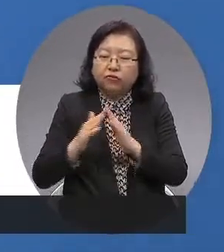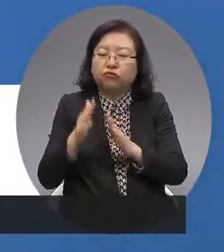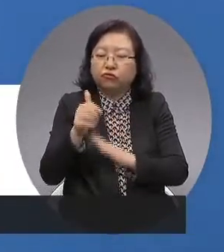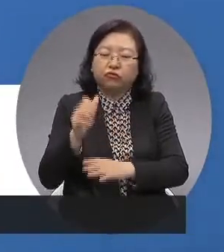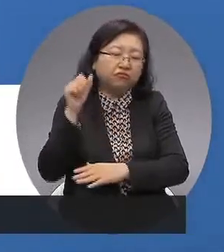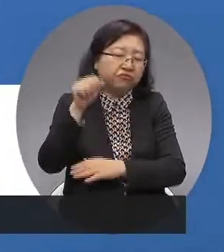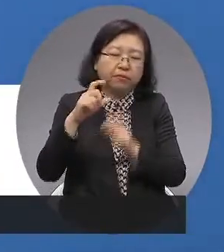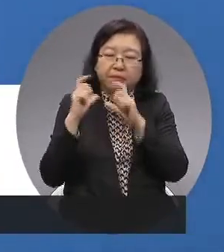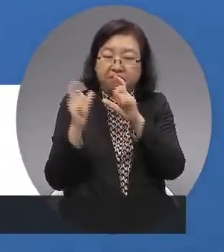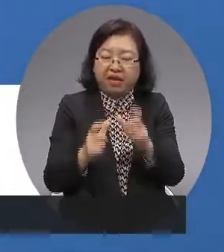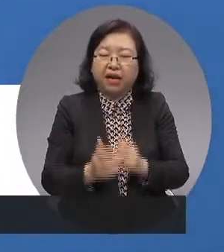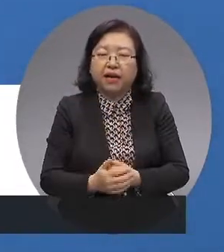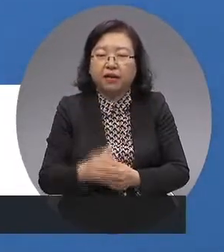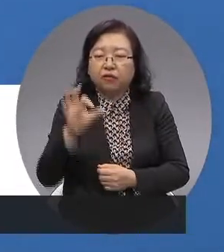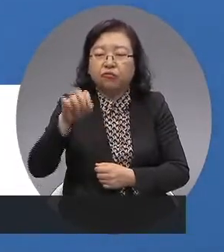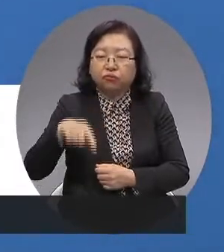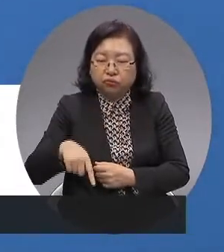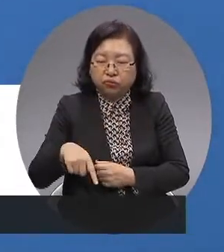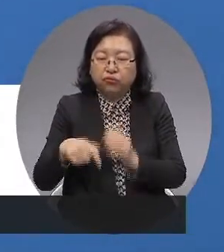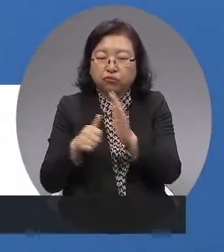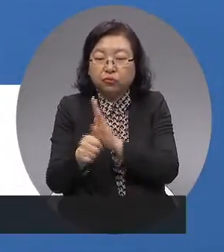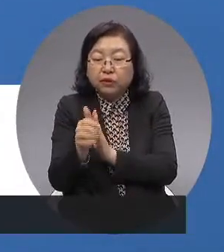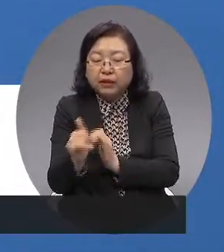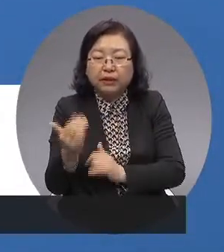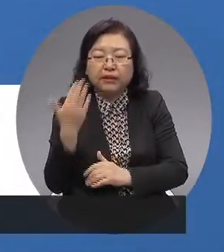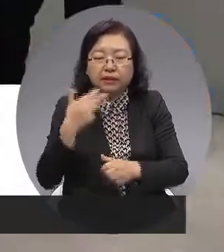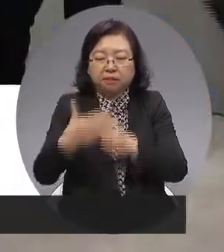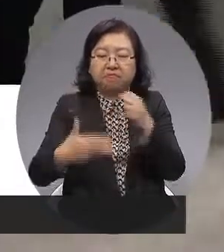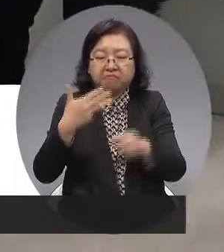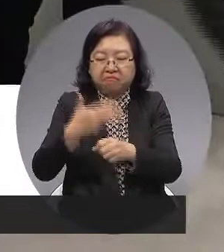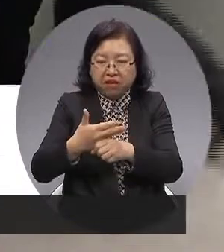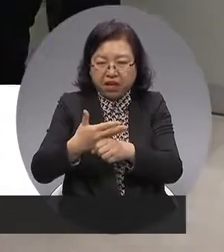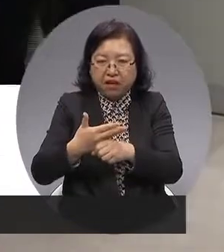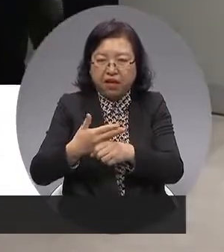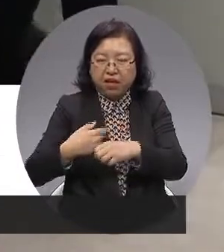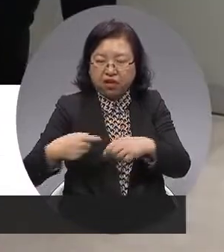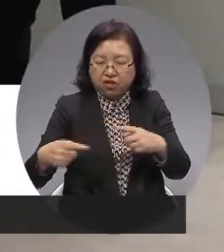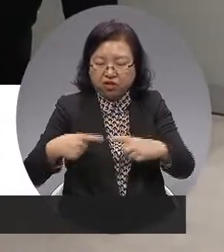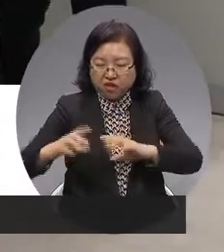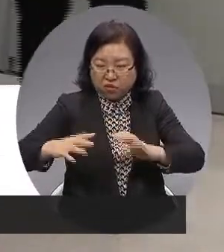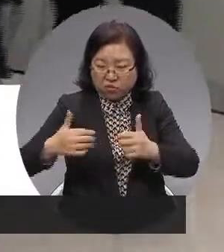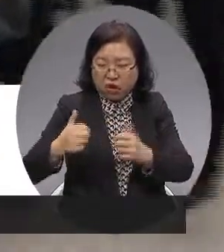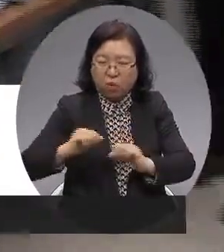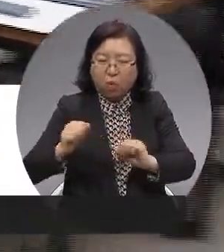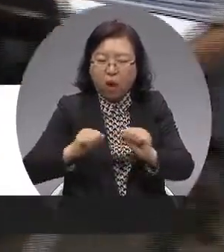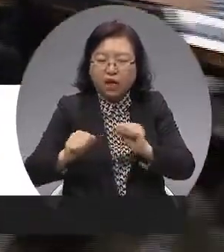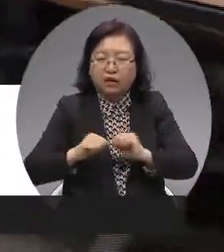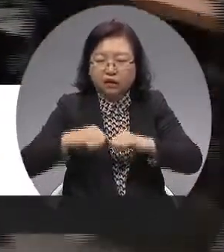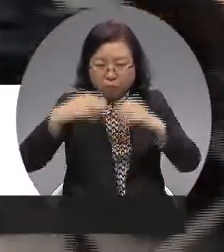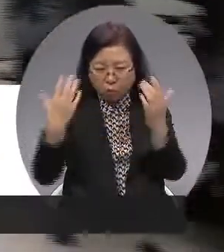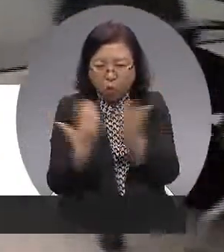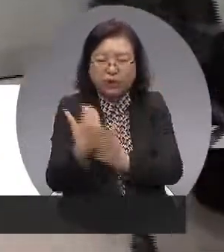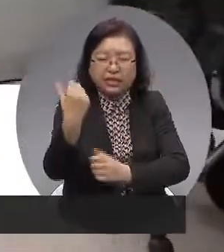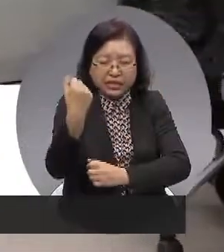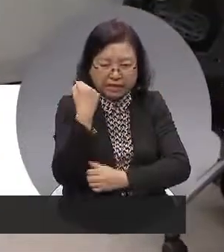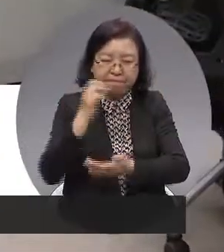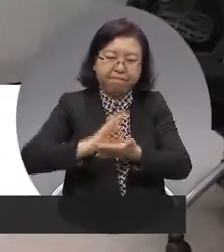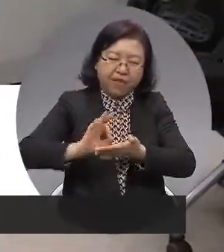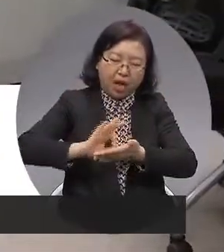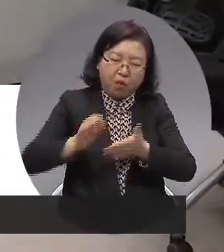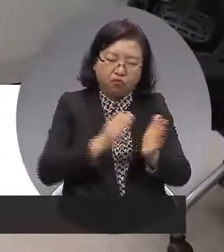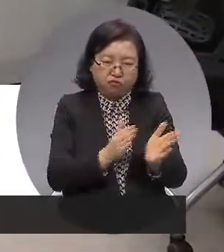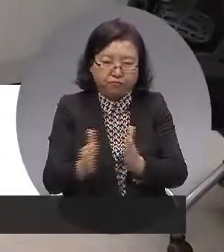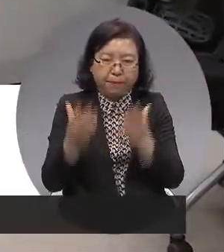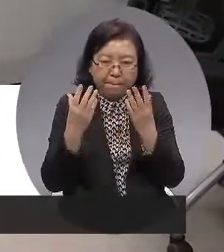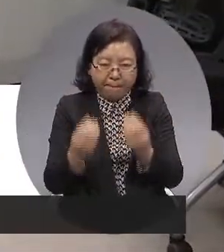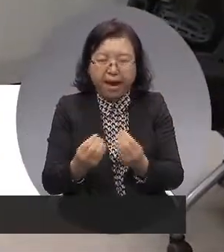선언했습니다. 우종한 예비후보는 지난 8년간 의정활동을 하며 키워온 모든 역량을 쏟아부을 준비를